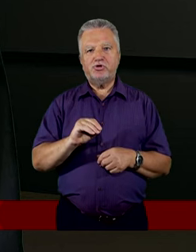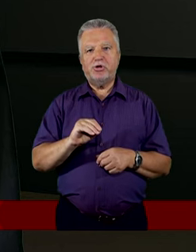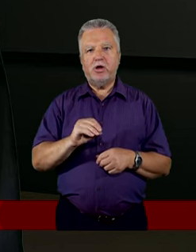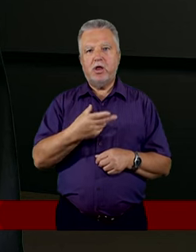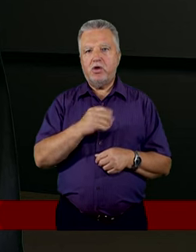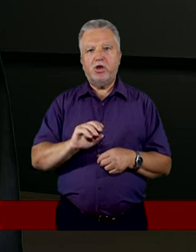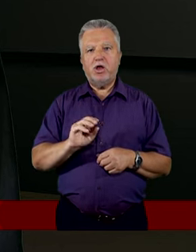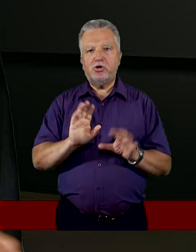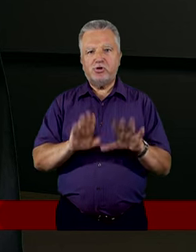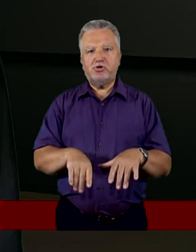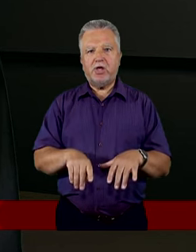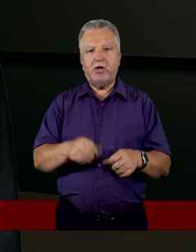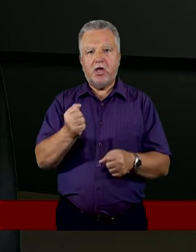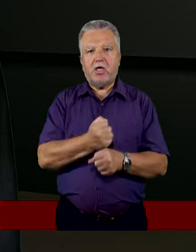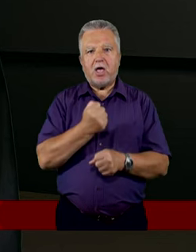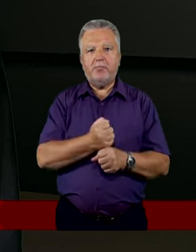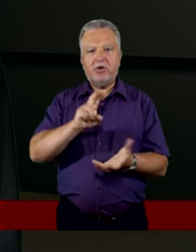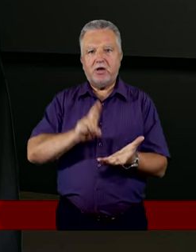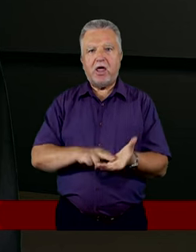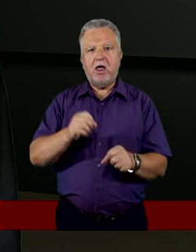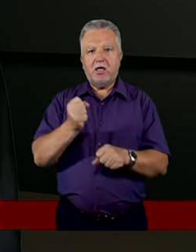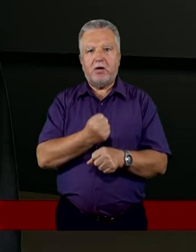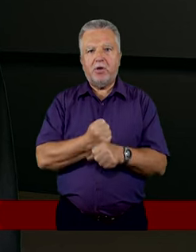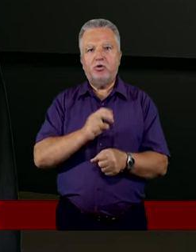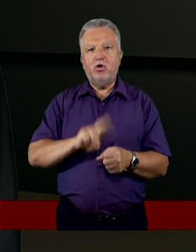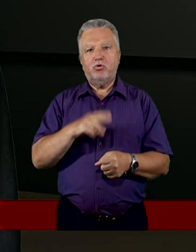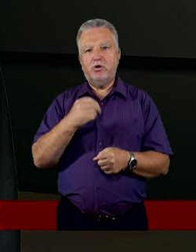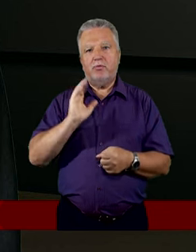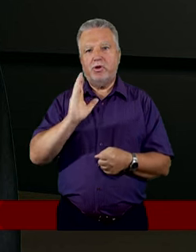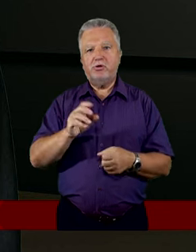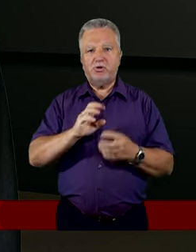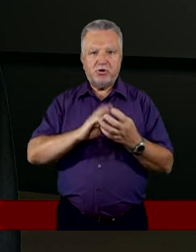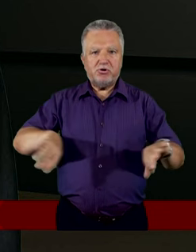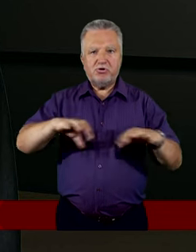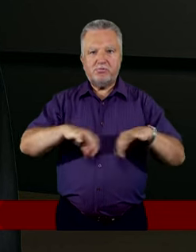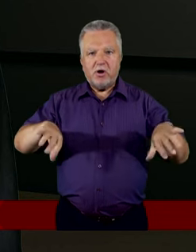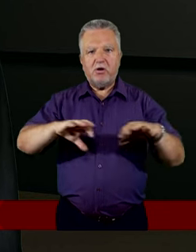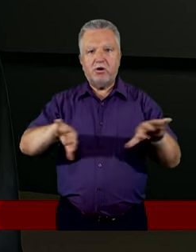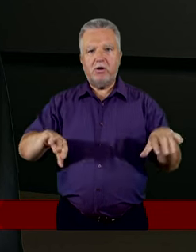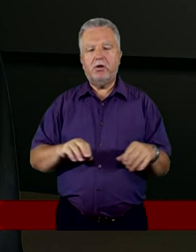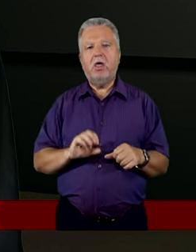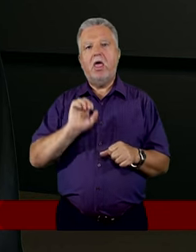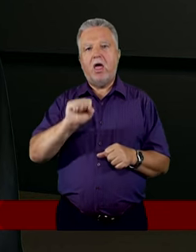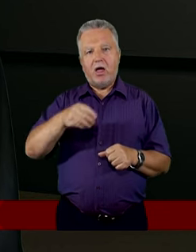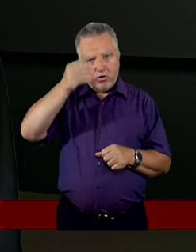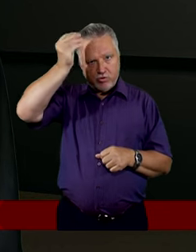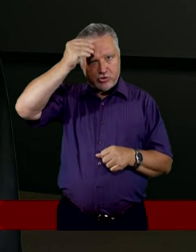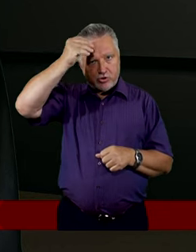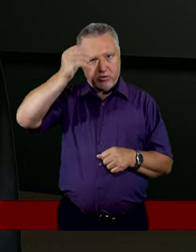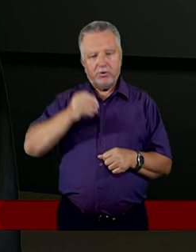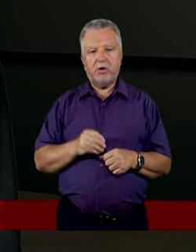że nie zostanie kamień na kamieniu, który by nie został rozwalony. A